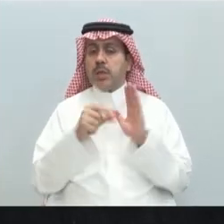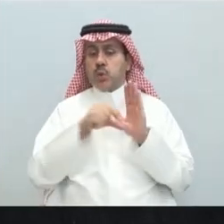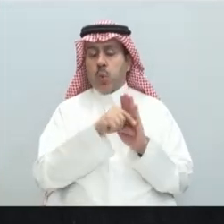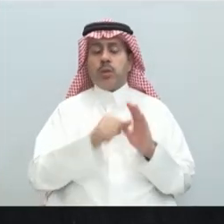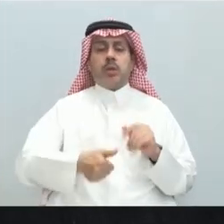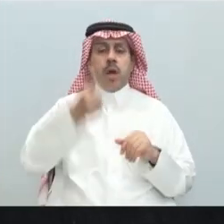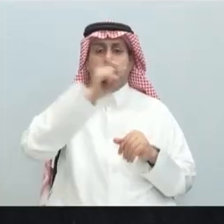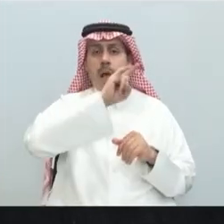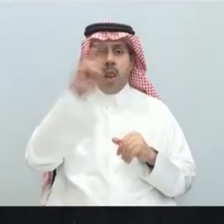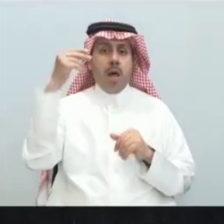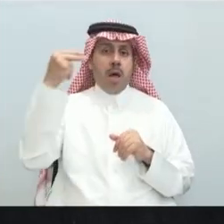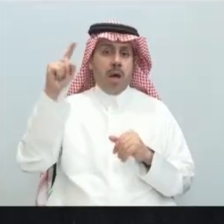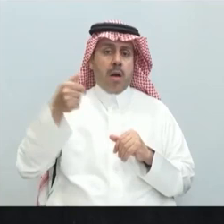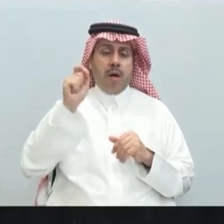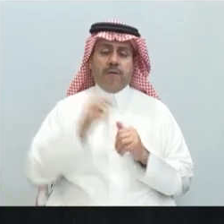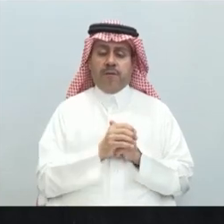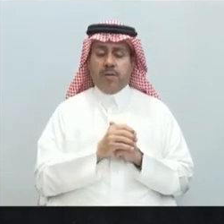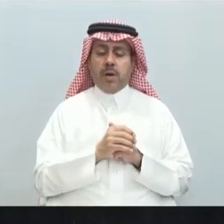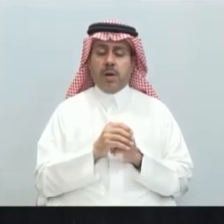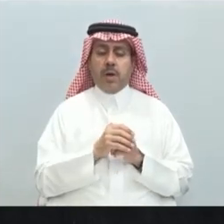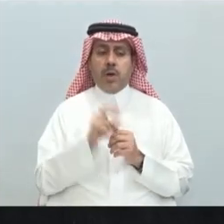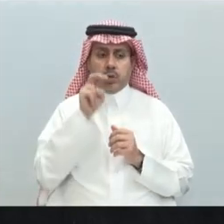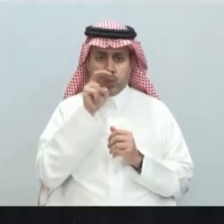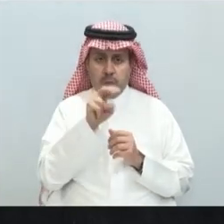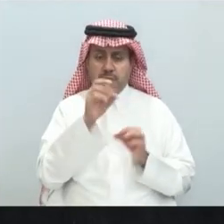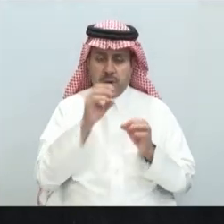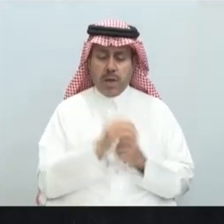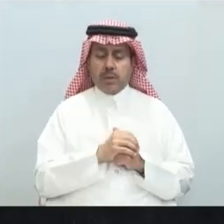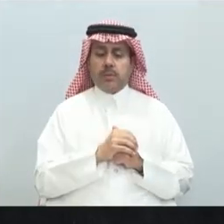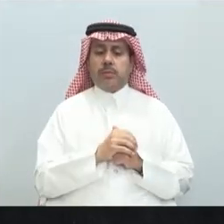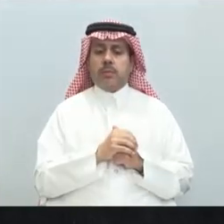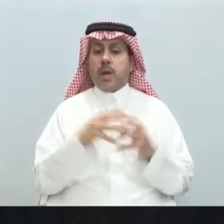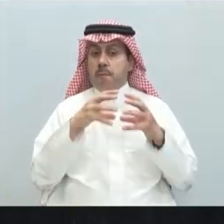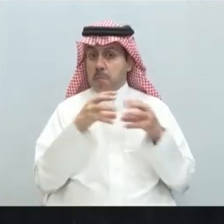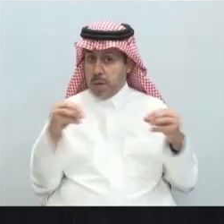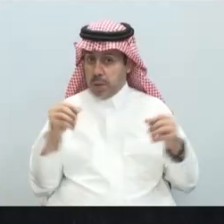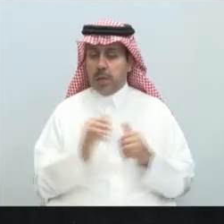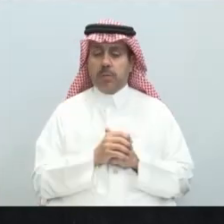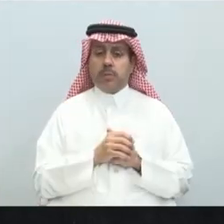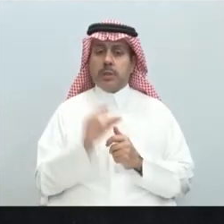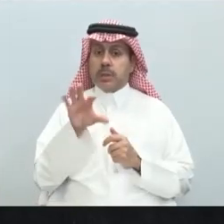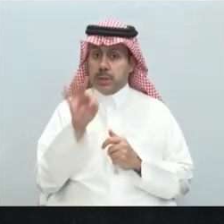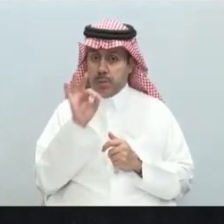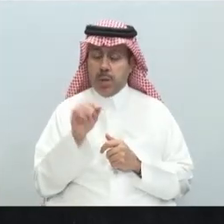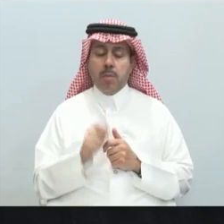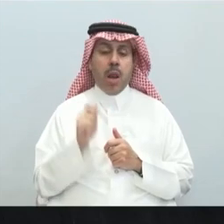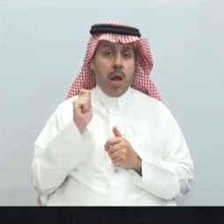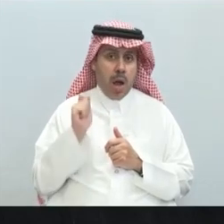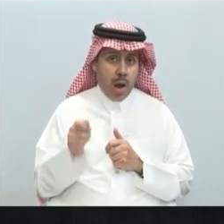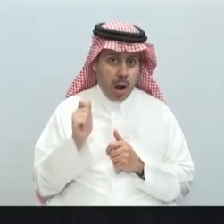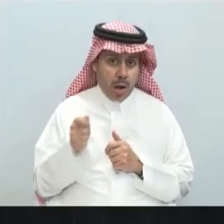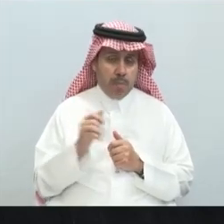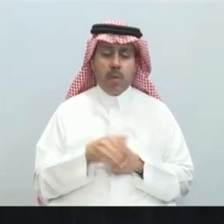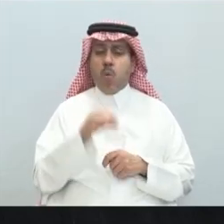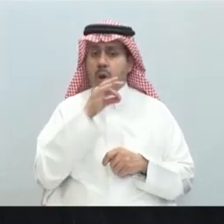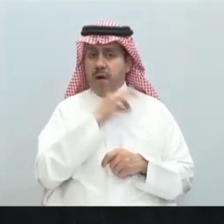اقف واياكم مع ايات من هذه السوره لننظر في معانيها وكذلك نستنبط منها ونستخرج منها